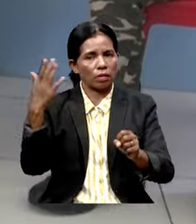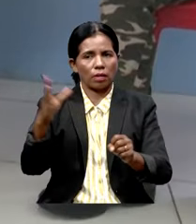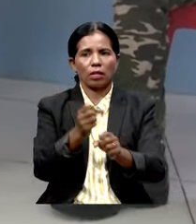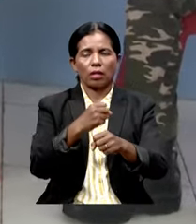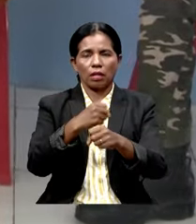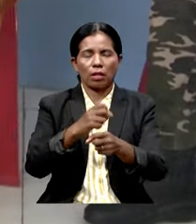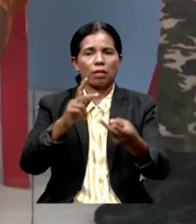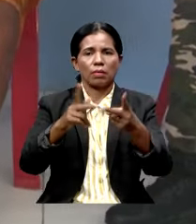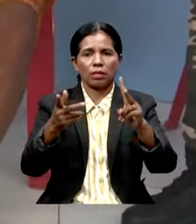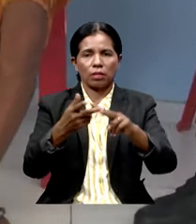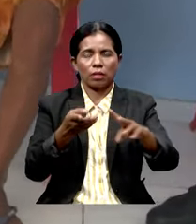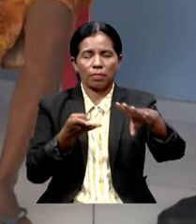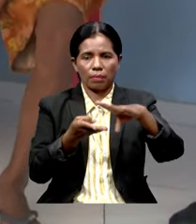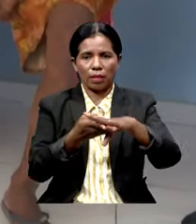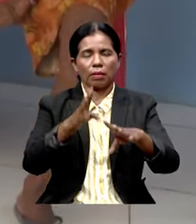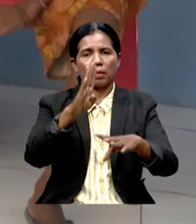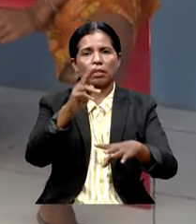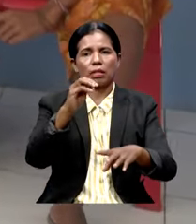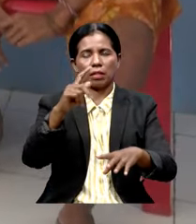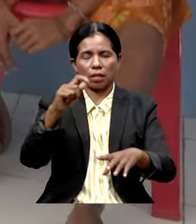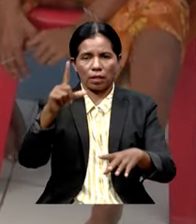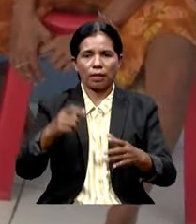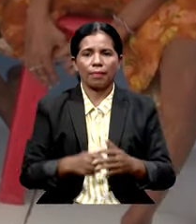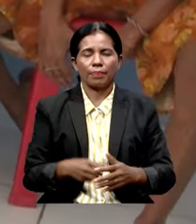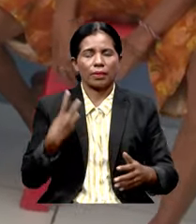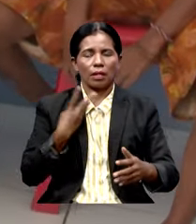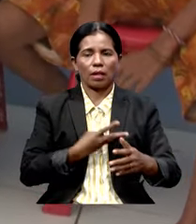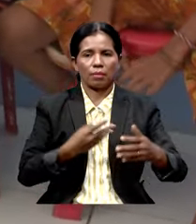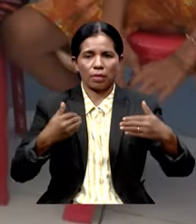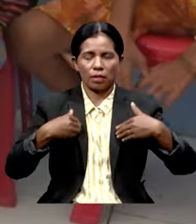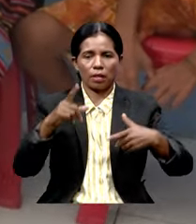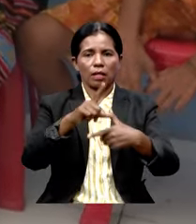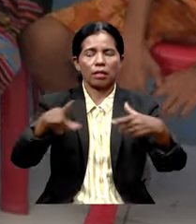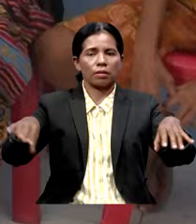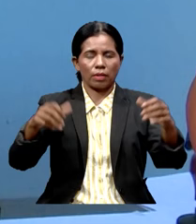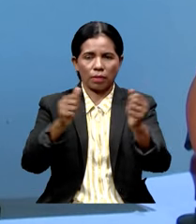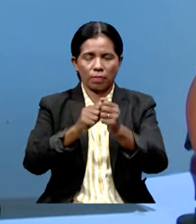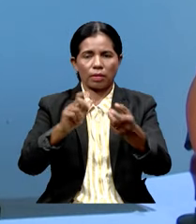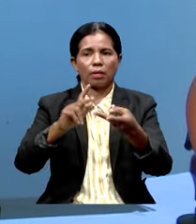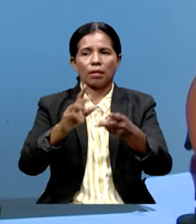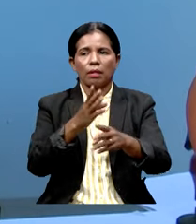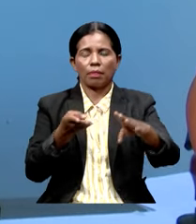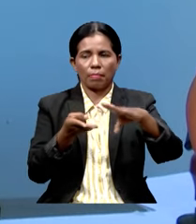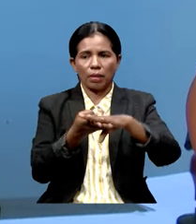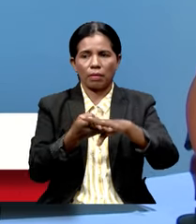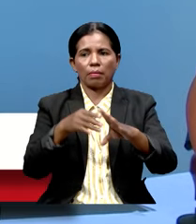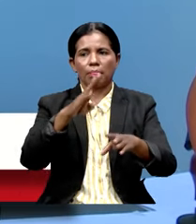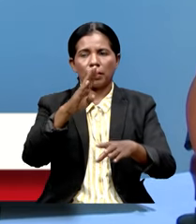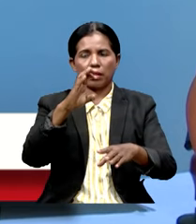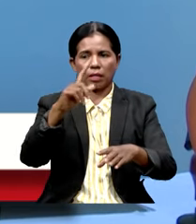hala parseria ho banku BNCTL. Se a minha na relinha para parceria serviço mútuo com o Banco BNCTL, cata